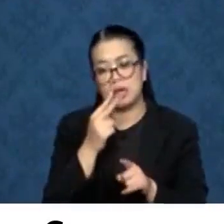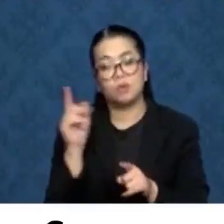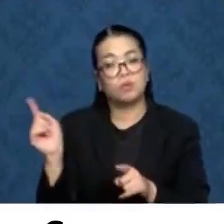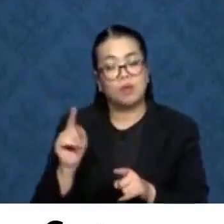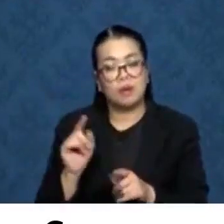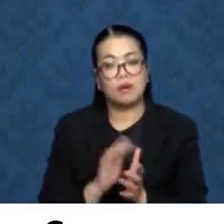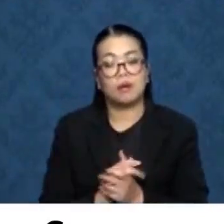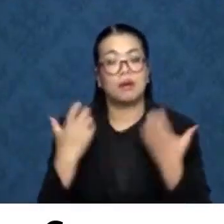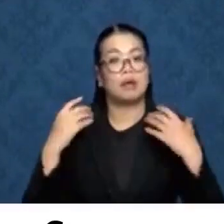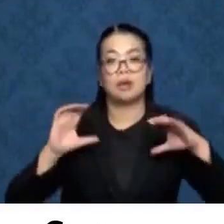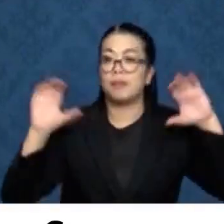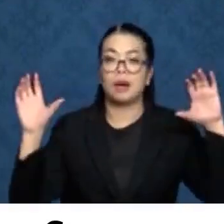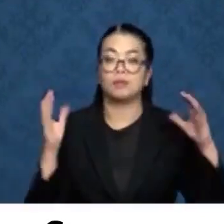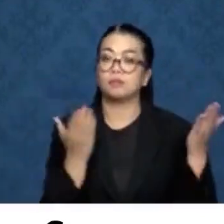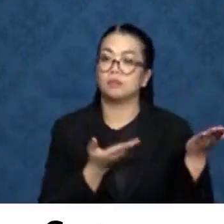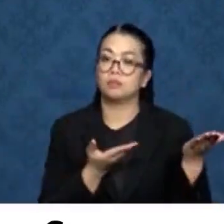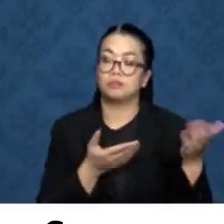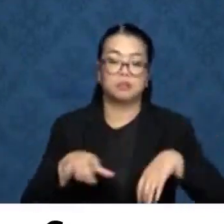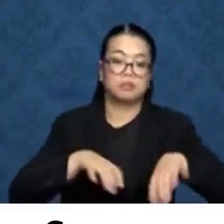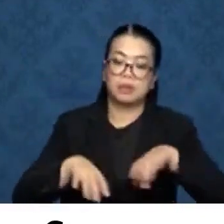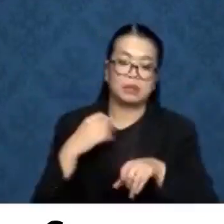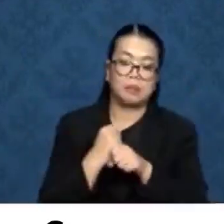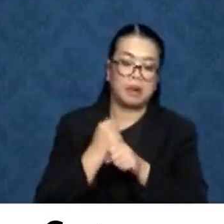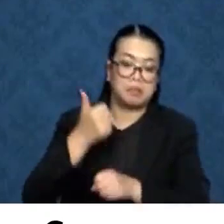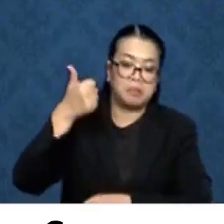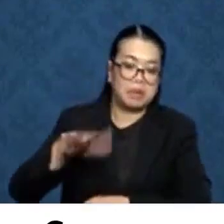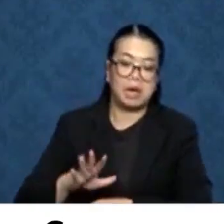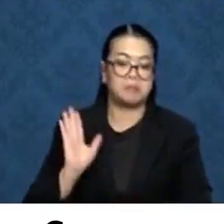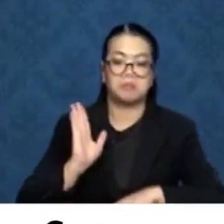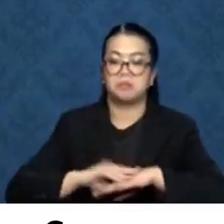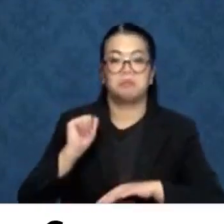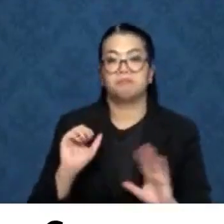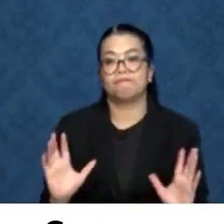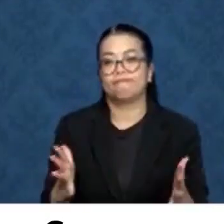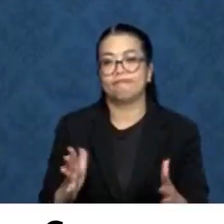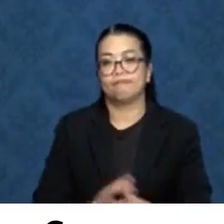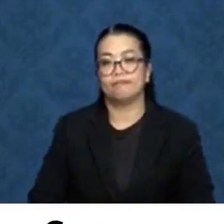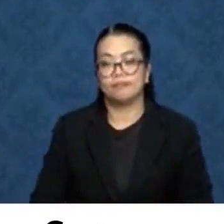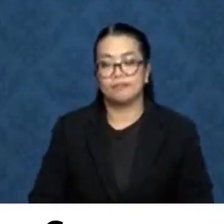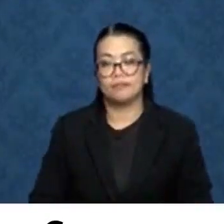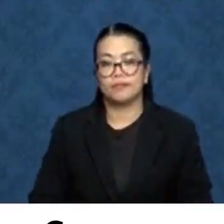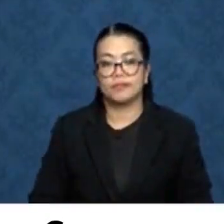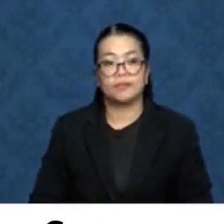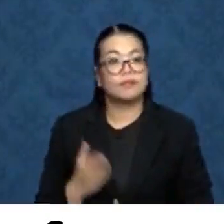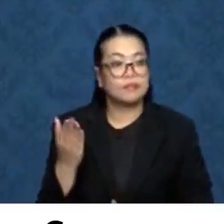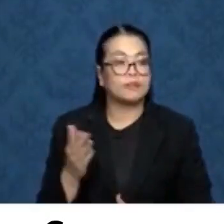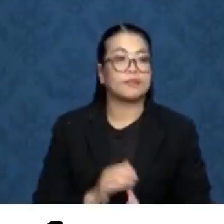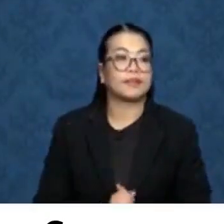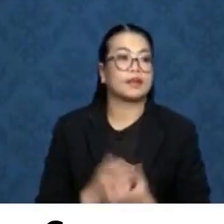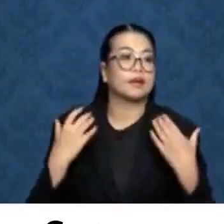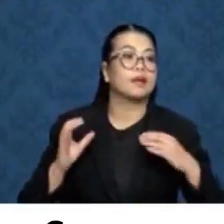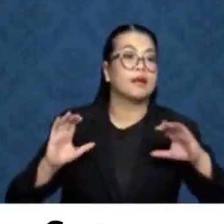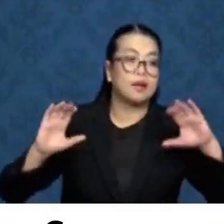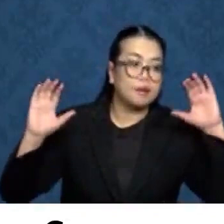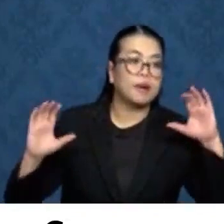กำลังจะทำผิดพลาดซ้ำรอยหรือเปล่าค่ารถไฟฟ้า 20บาทตลอดสายก็ไม่เห็นตั้งชดเชยเอาไว้นะไม่มั่นใจว่า